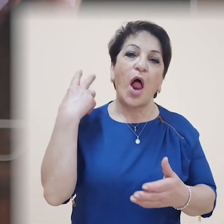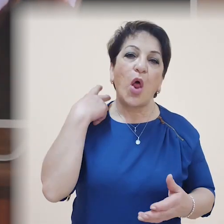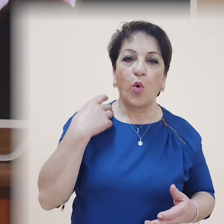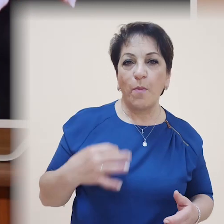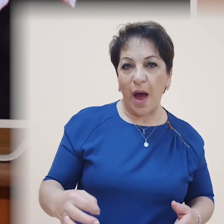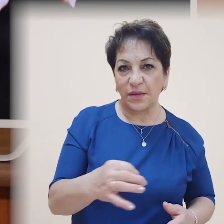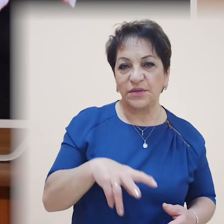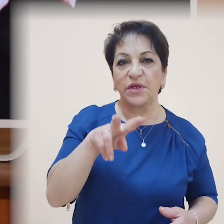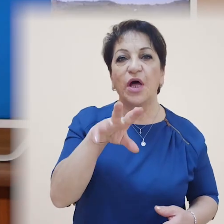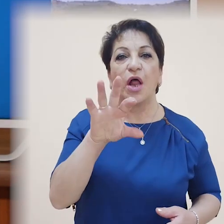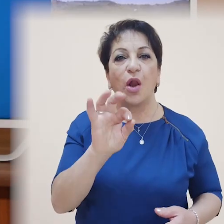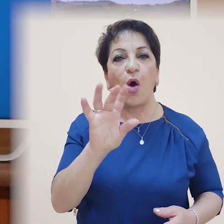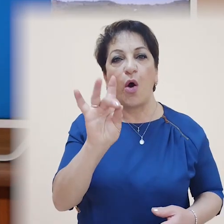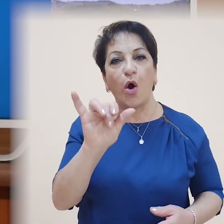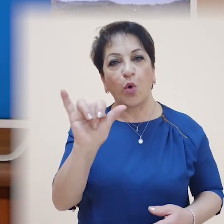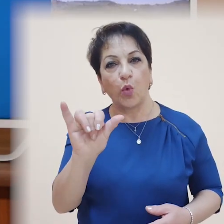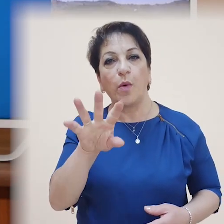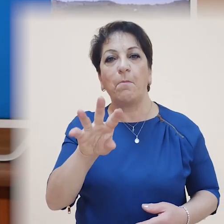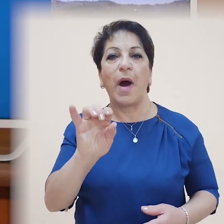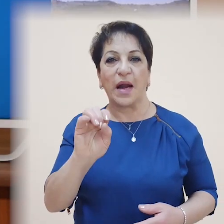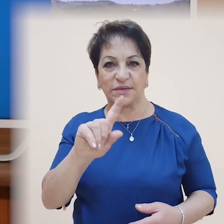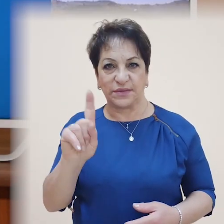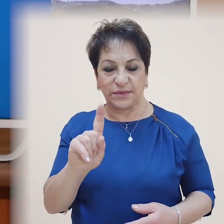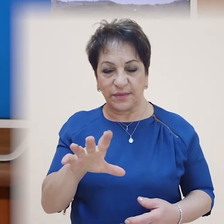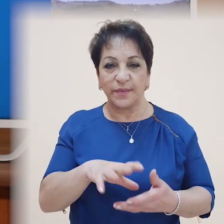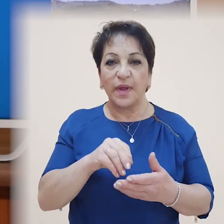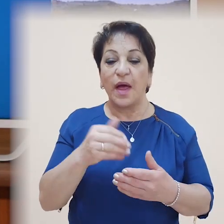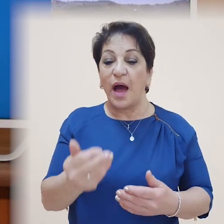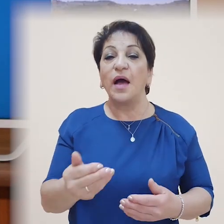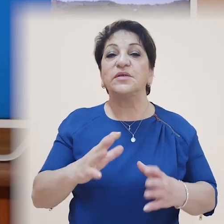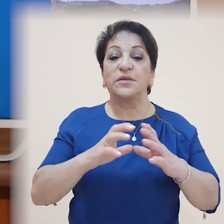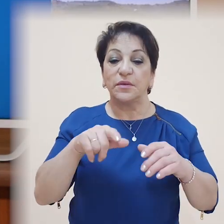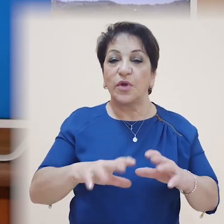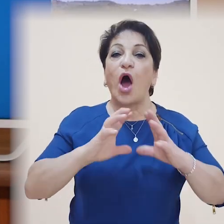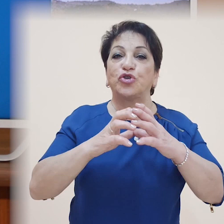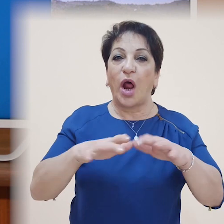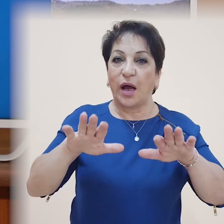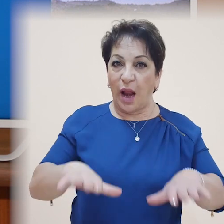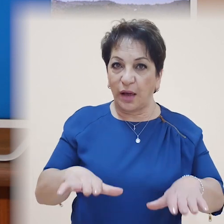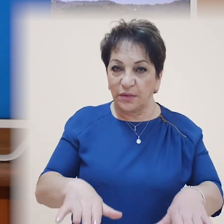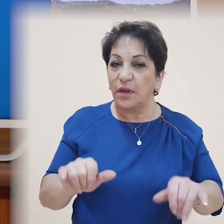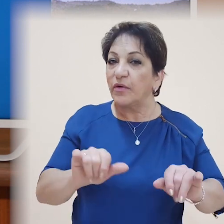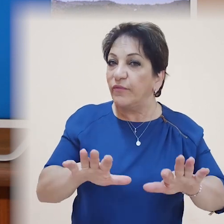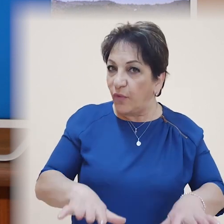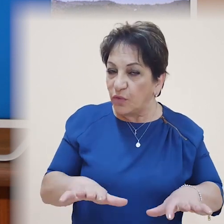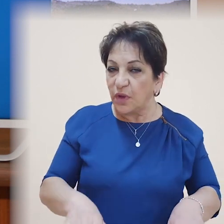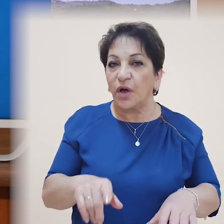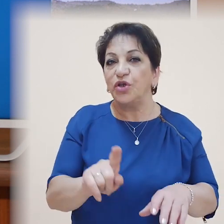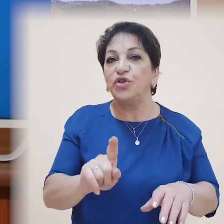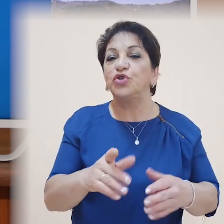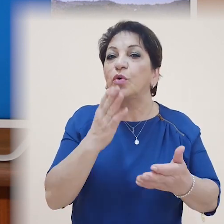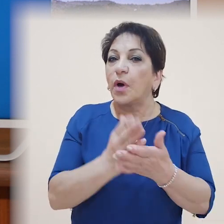մարզի մասին։ Ձանոթանանք այս մարզի աշխարագրակրական դիրքին, հասկանանք ինչ